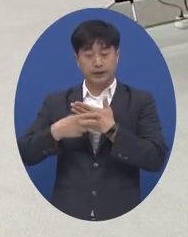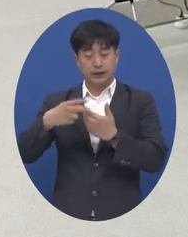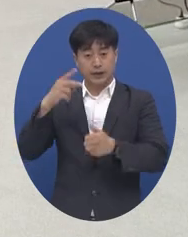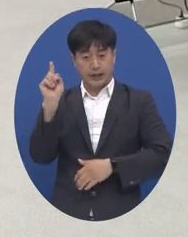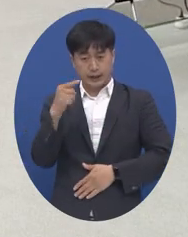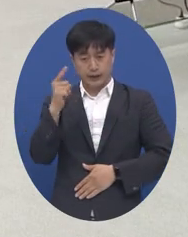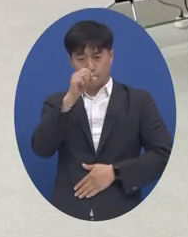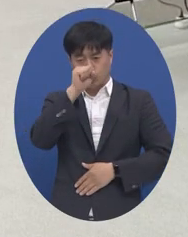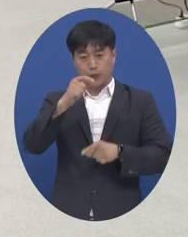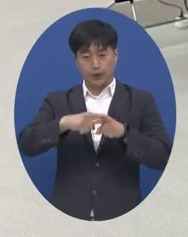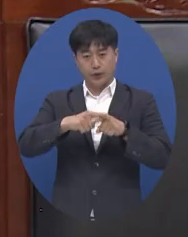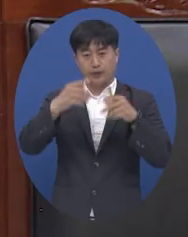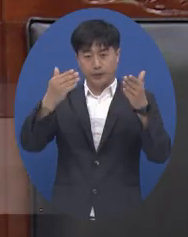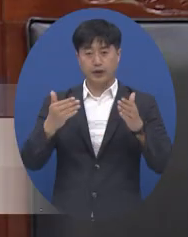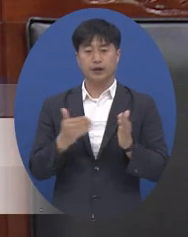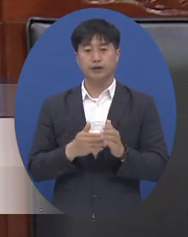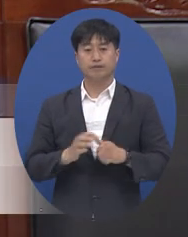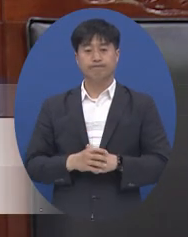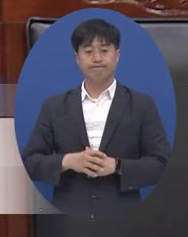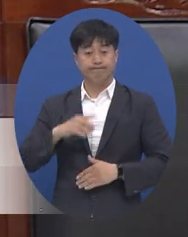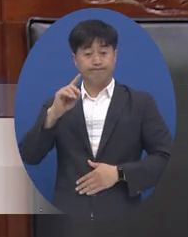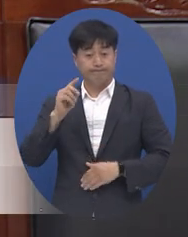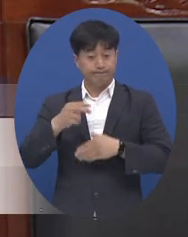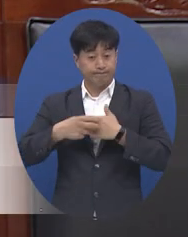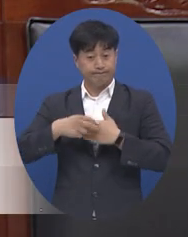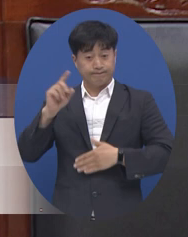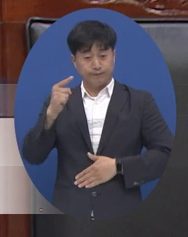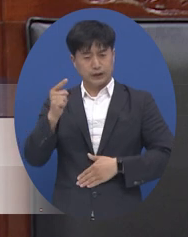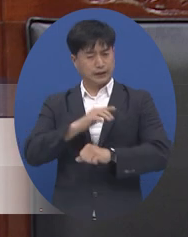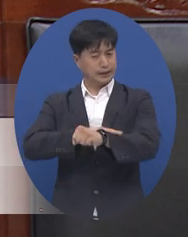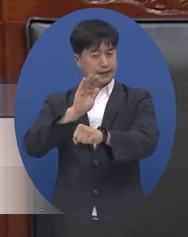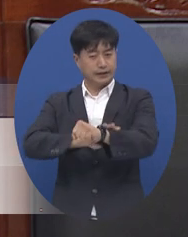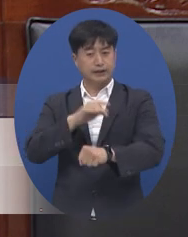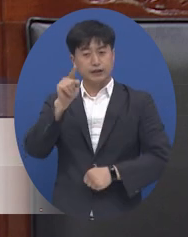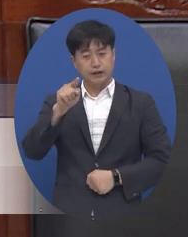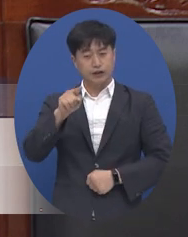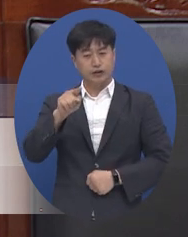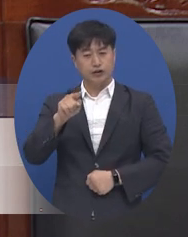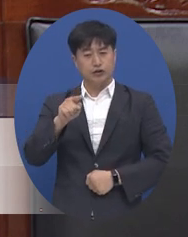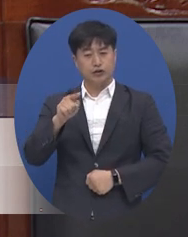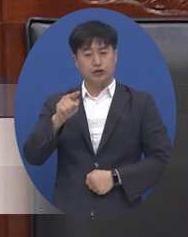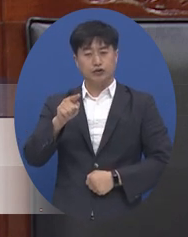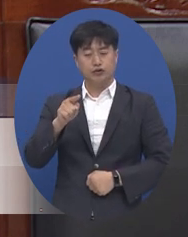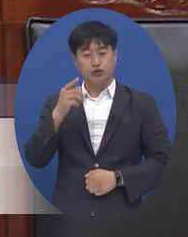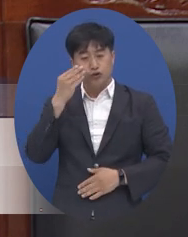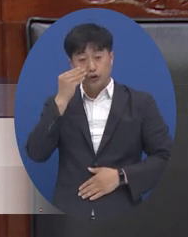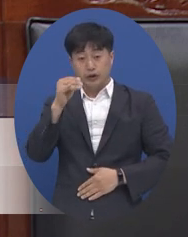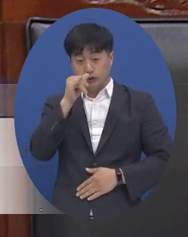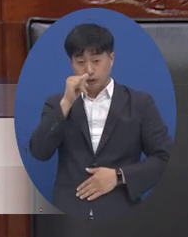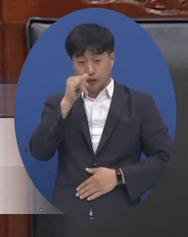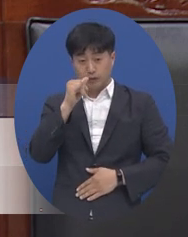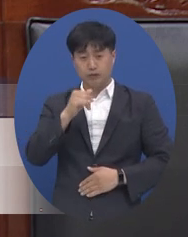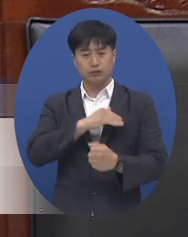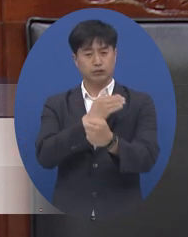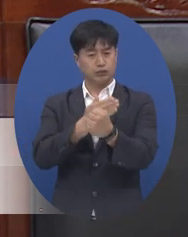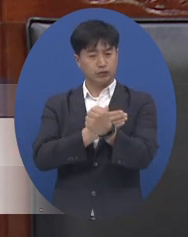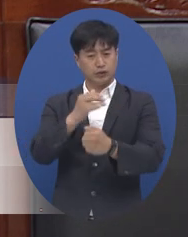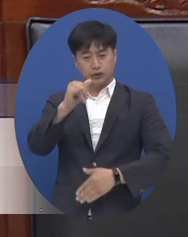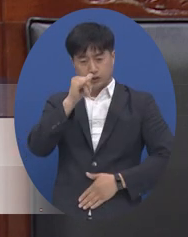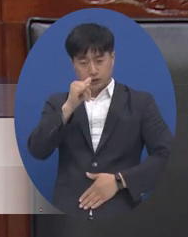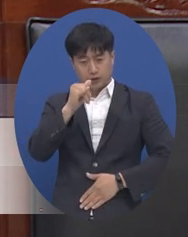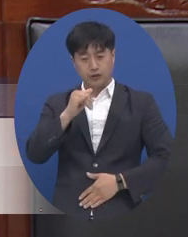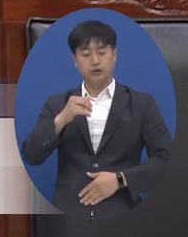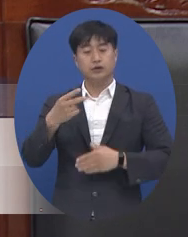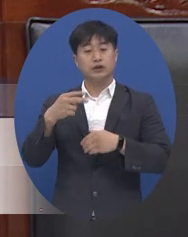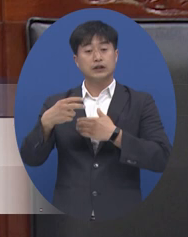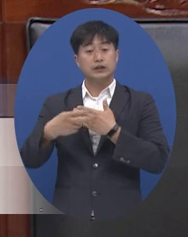호평을 받았습니다 닥터헬기 부부 잘하셨어요 그 부분은 아베 바른 여력이 되면 은 능력이